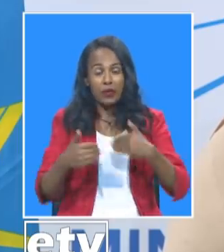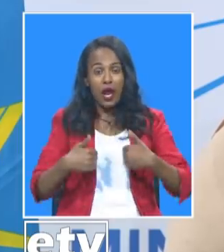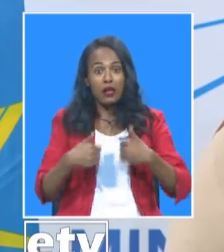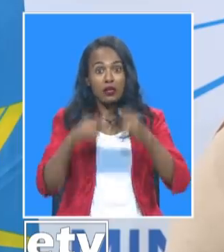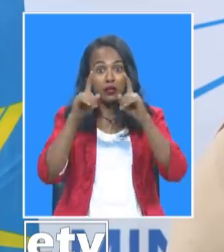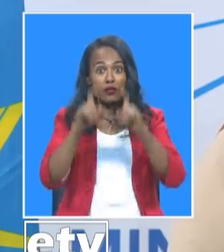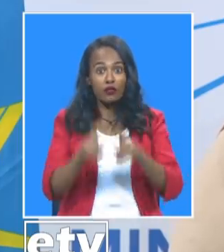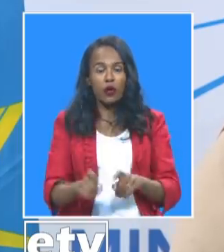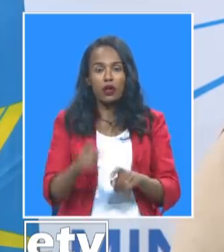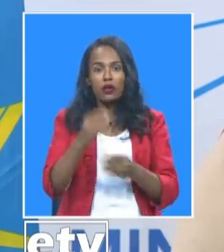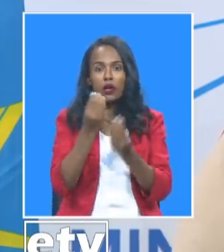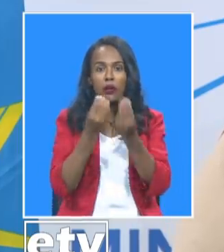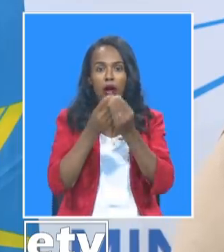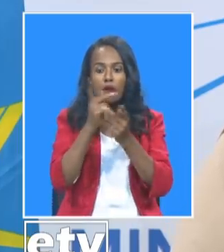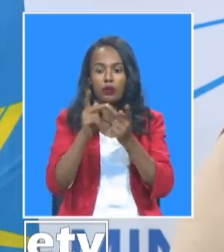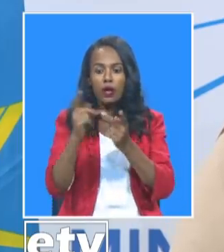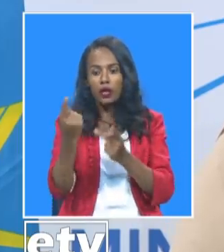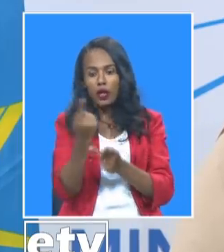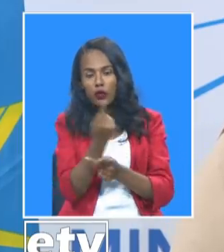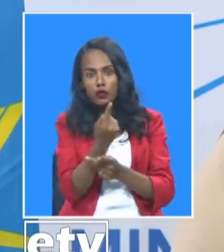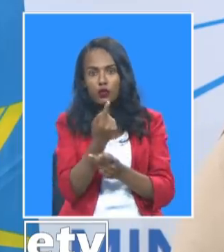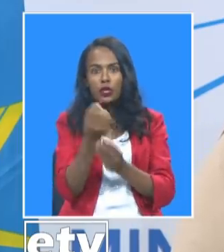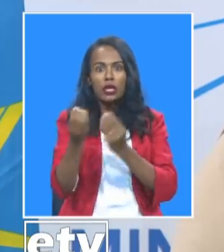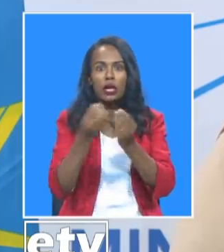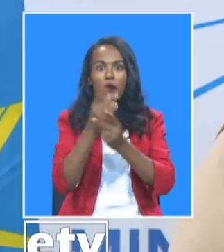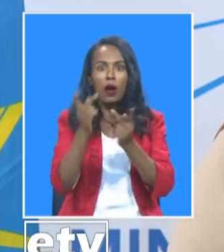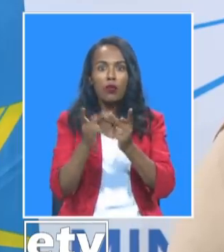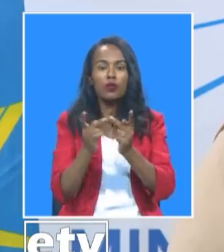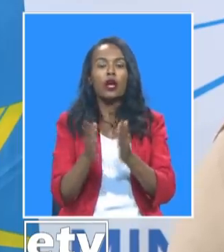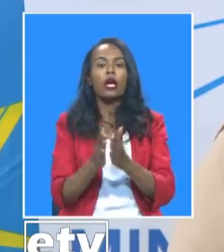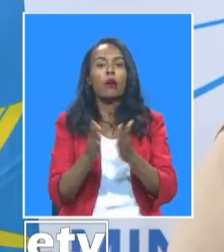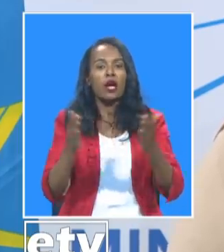የገበያ ቦታዎች አንዳንዶቹ አካባቢ ገበያ ቦታ የማስፋት